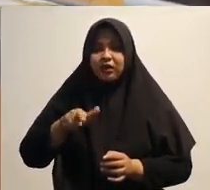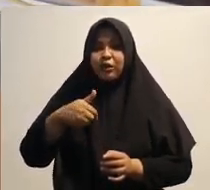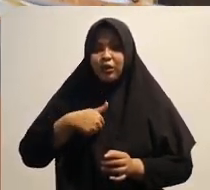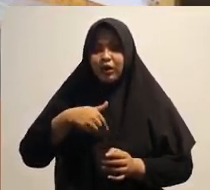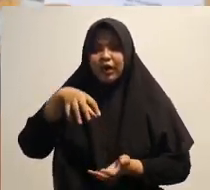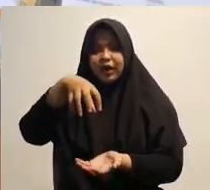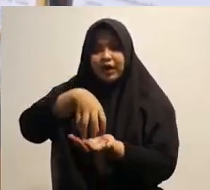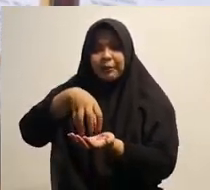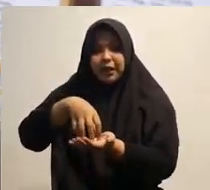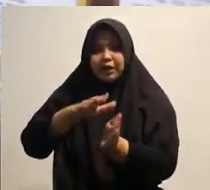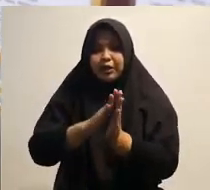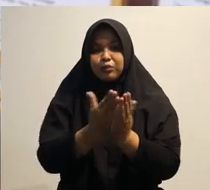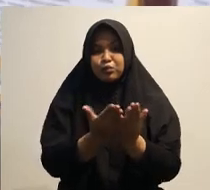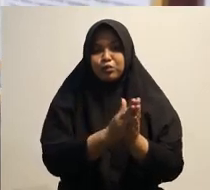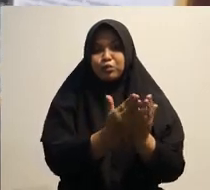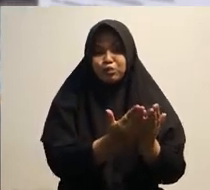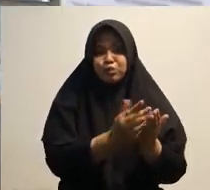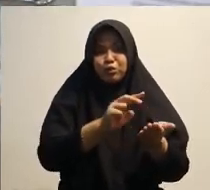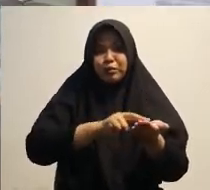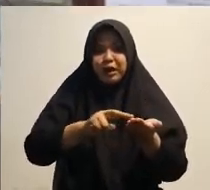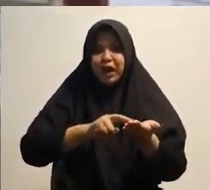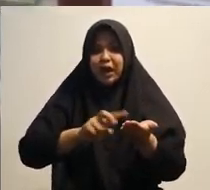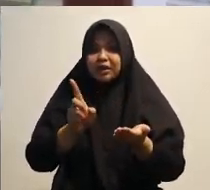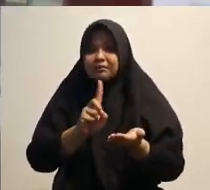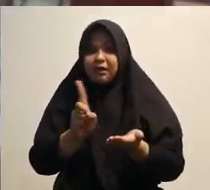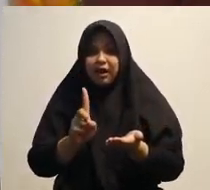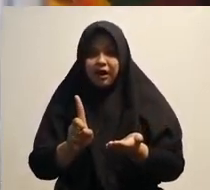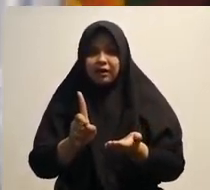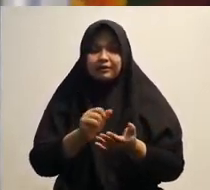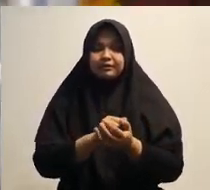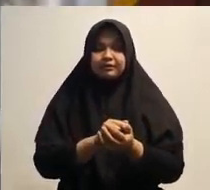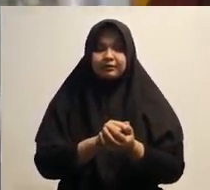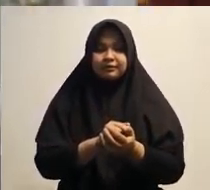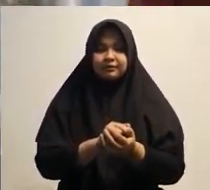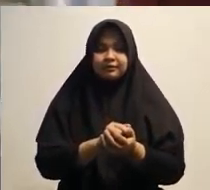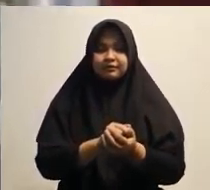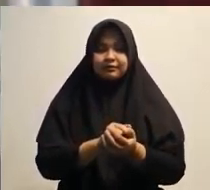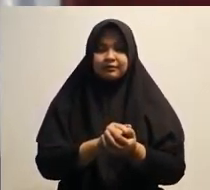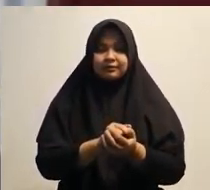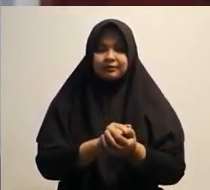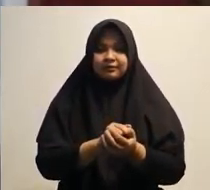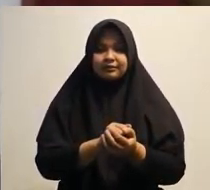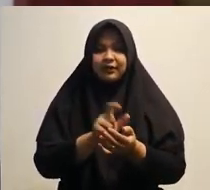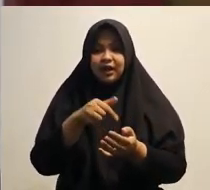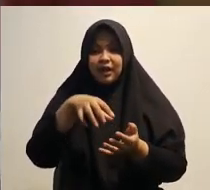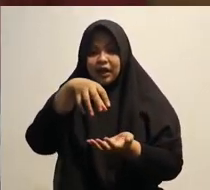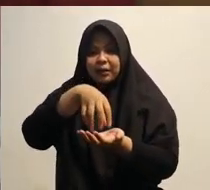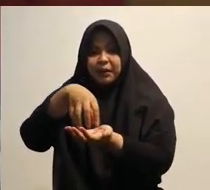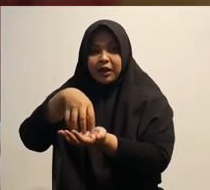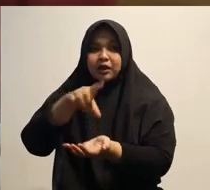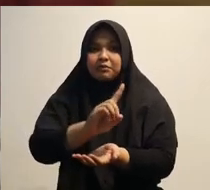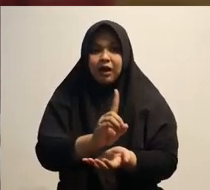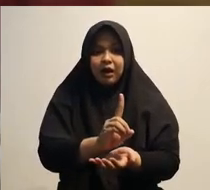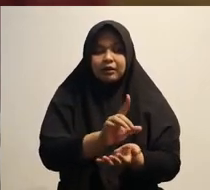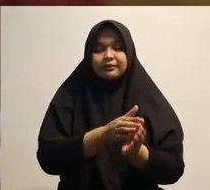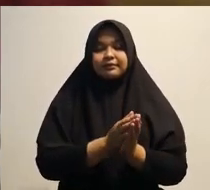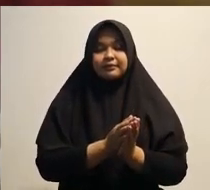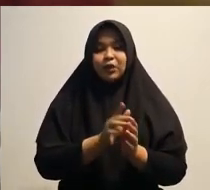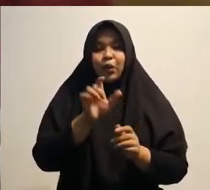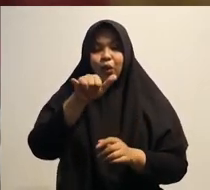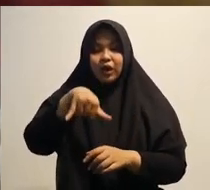untuk Braille, di sebelah mana ya untuk apa namanya lead panelnya atau koleksi untuk Braille? Untuk Braille sebenarnya